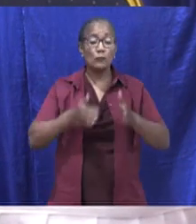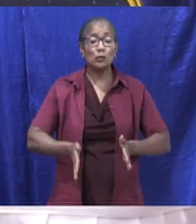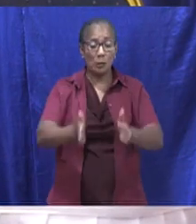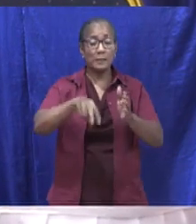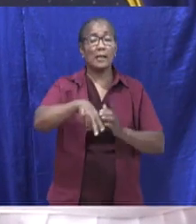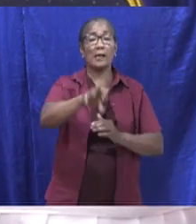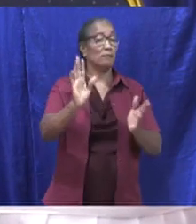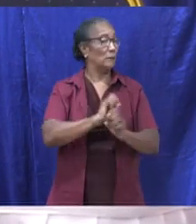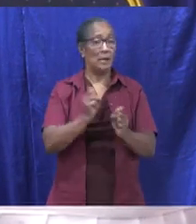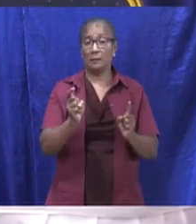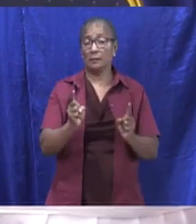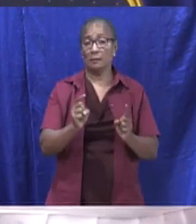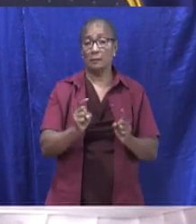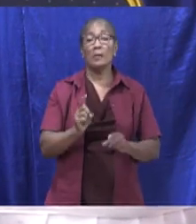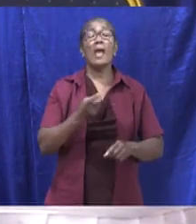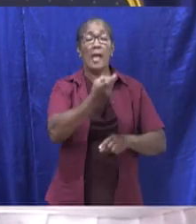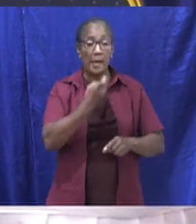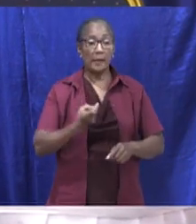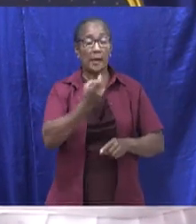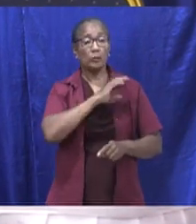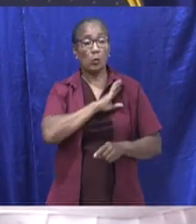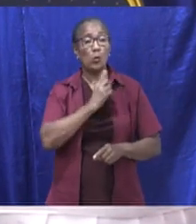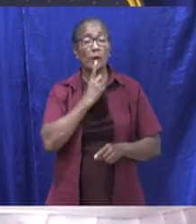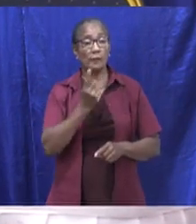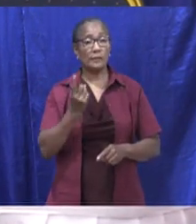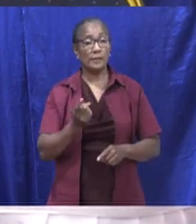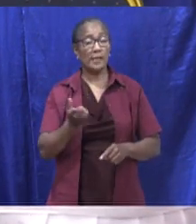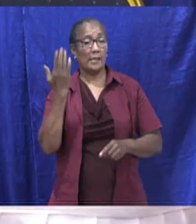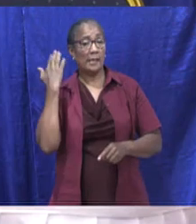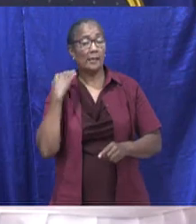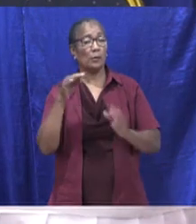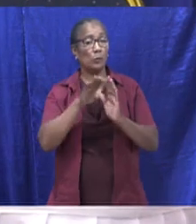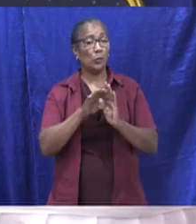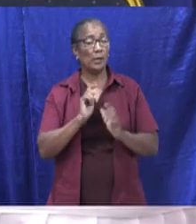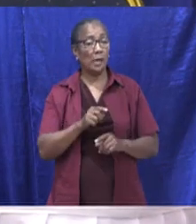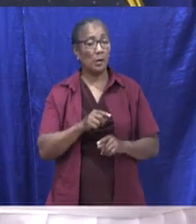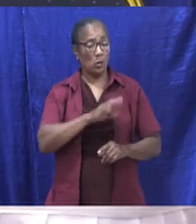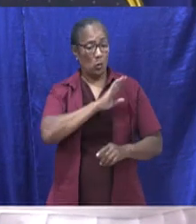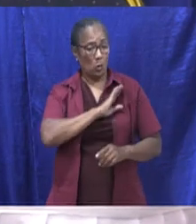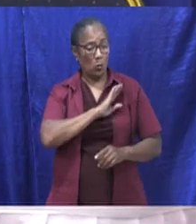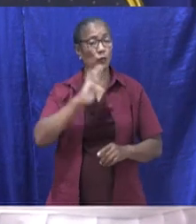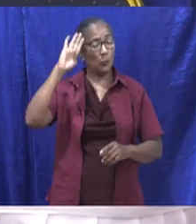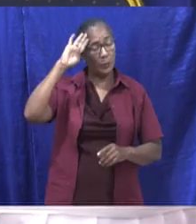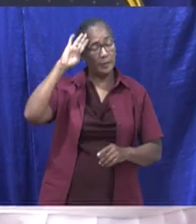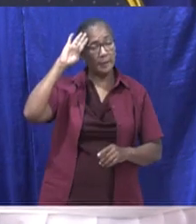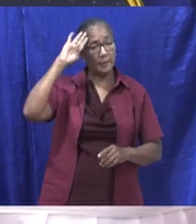te mogen zijn. Ik herhaal ook wat ik in het eerdere programma heb gezegd. Het geldt ook voor de